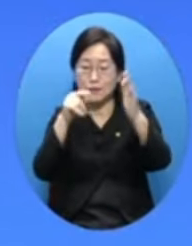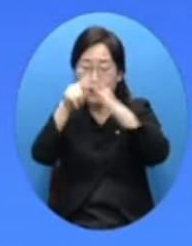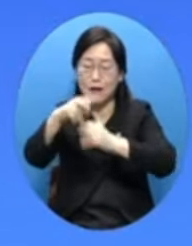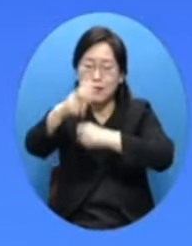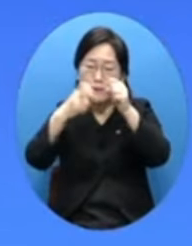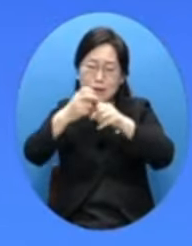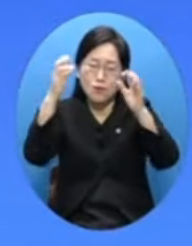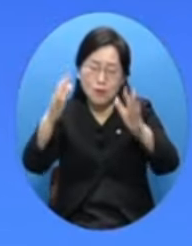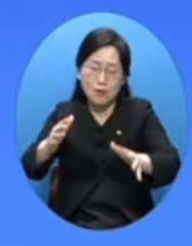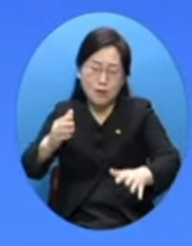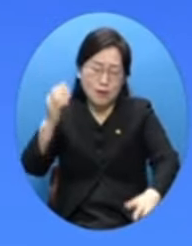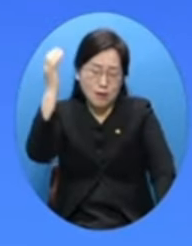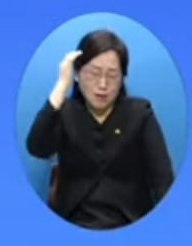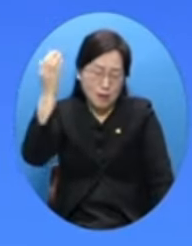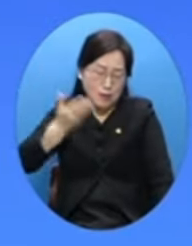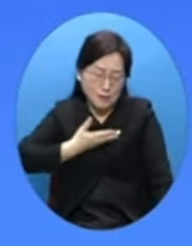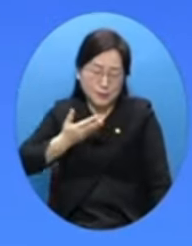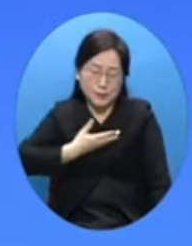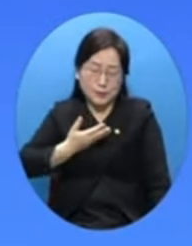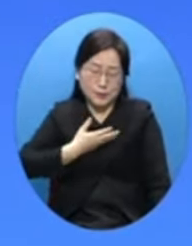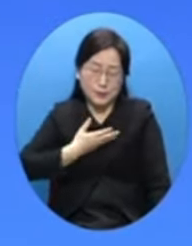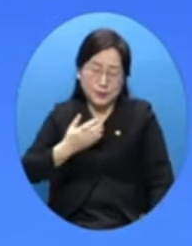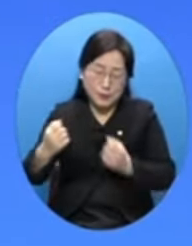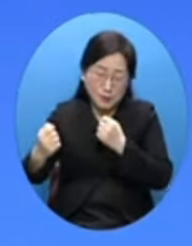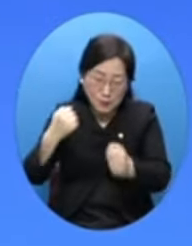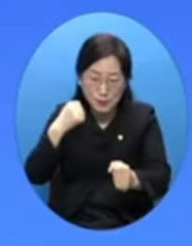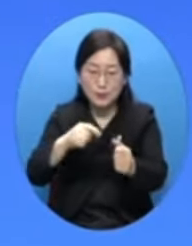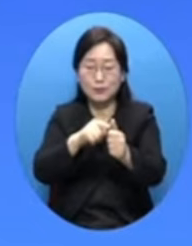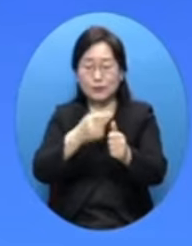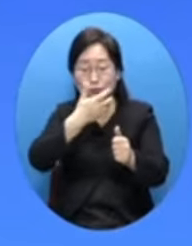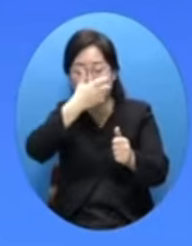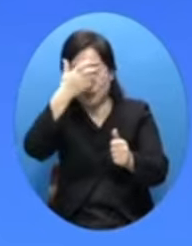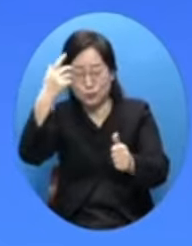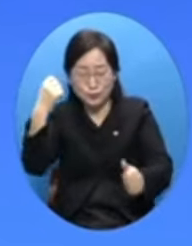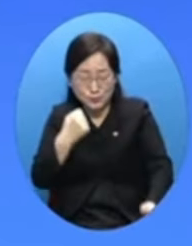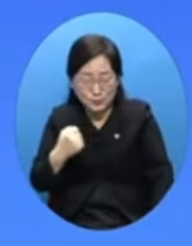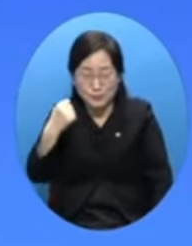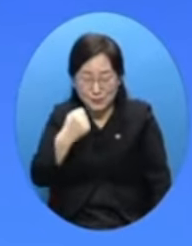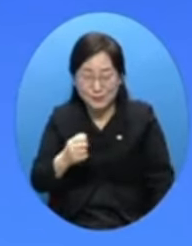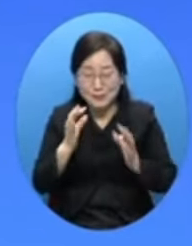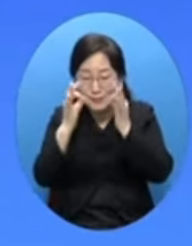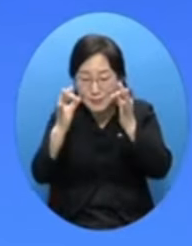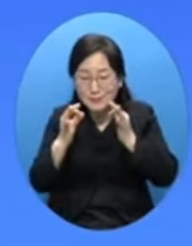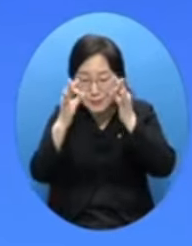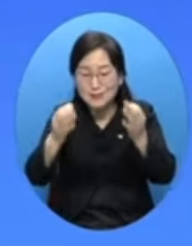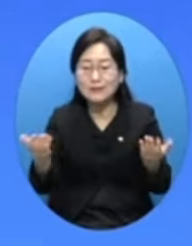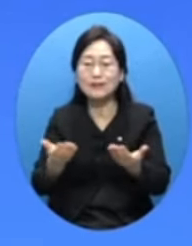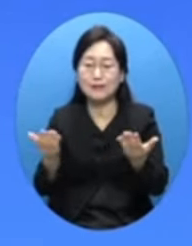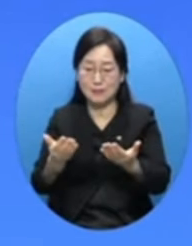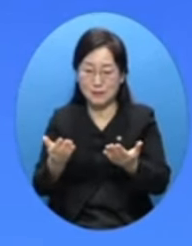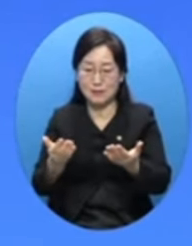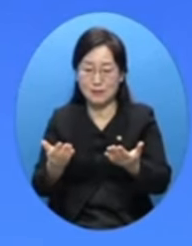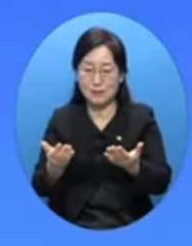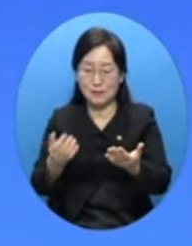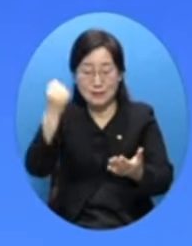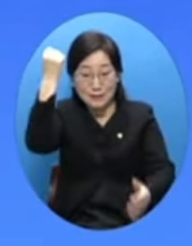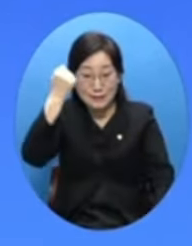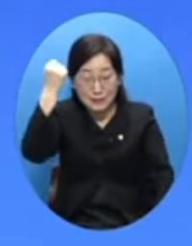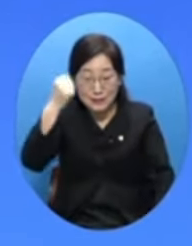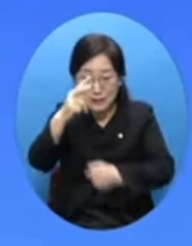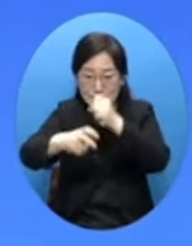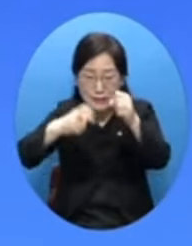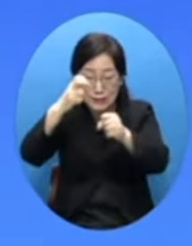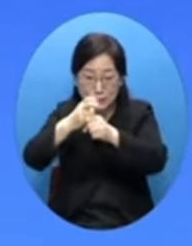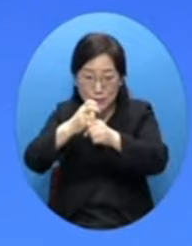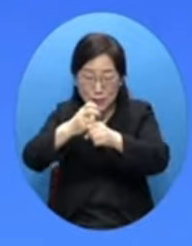앞서는 고난의 시간을 보내면서도 그는 꿈을 붙잡고 최선을 다해 열심히 일을 했을 때 20년 만에 그는